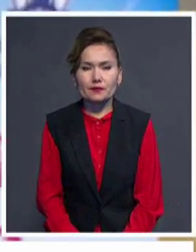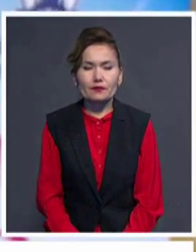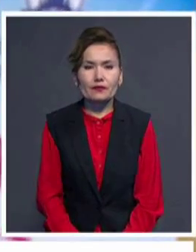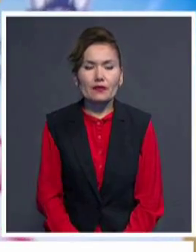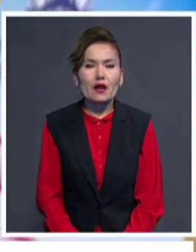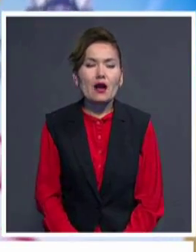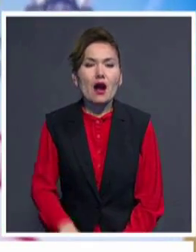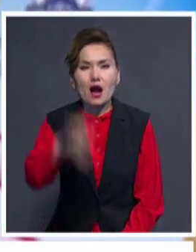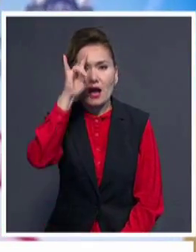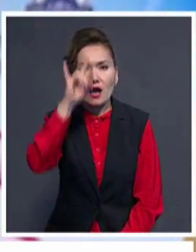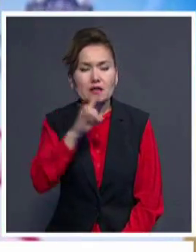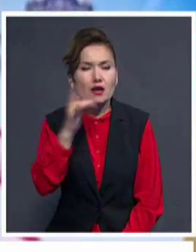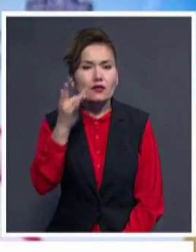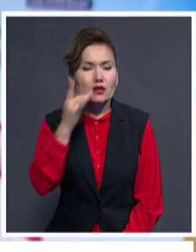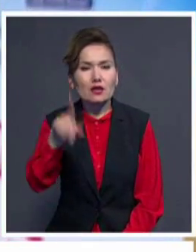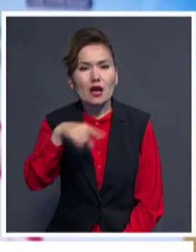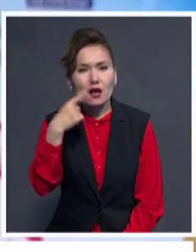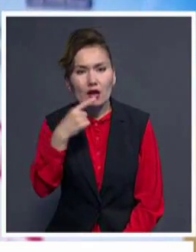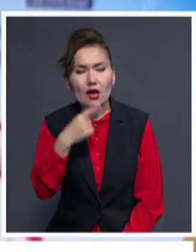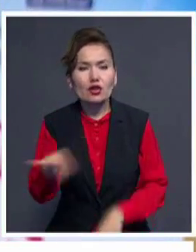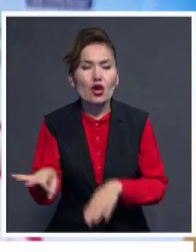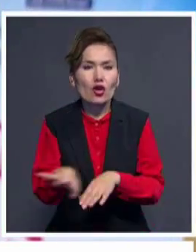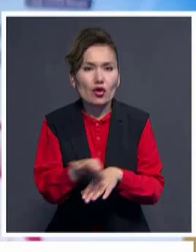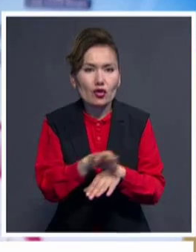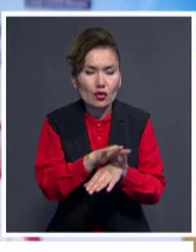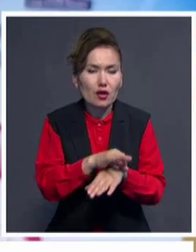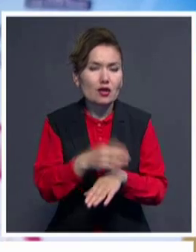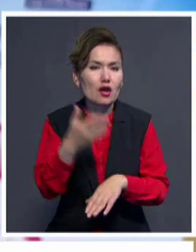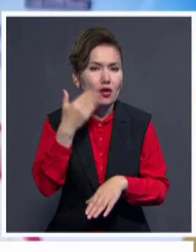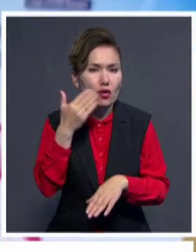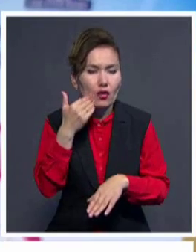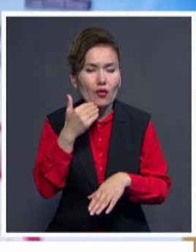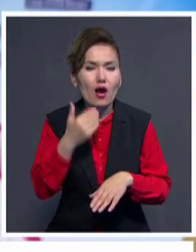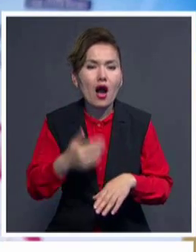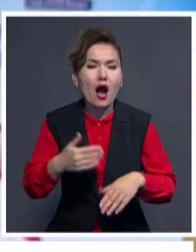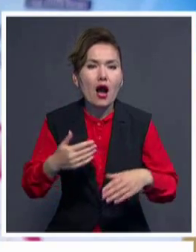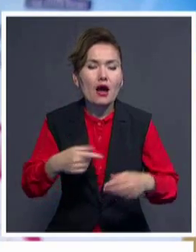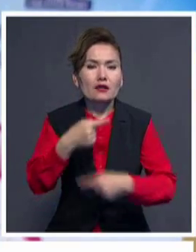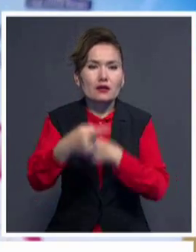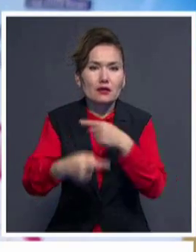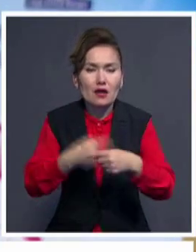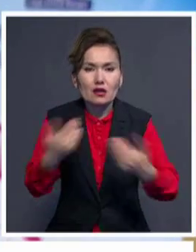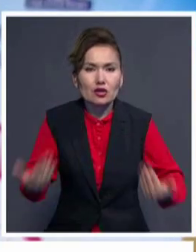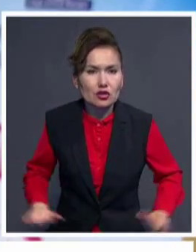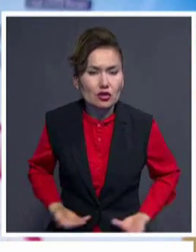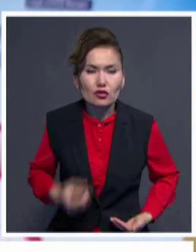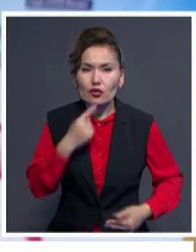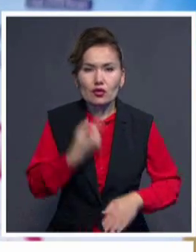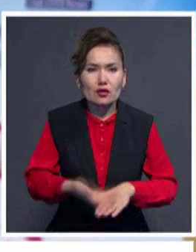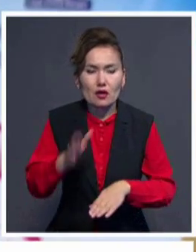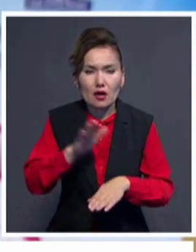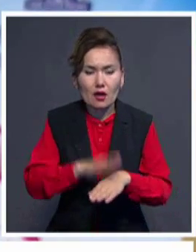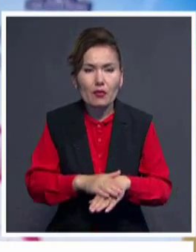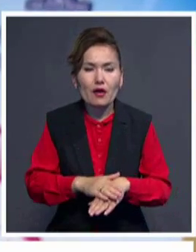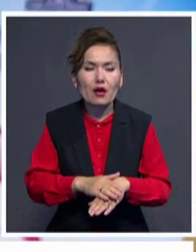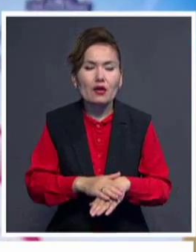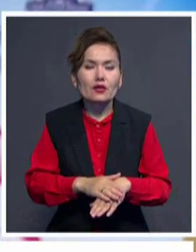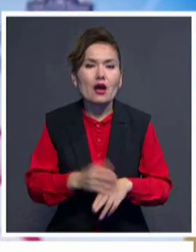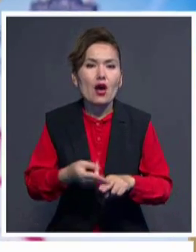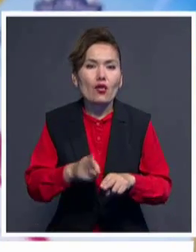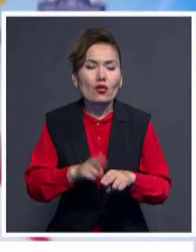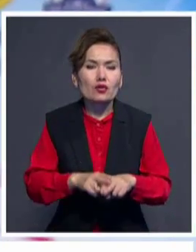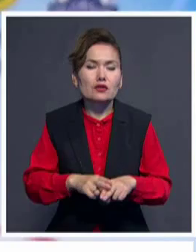айтпақшы, үйлену оңай, үй болу қиын дейді. Осы өмірдің қиындығында ер мен әйелдің, ерлі зайыптылардың